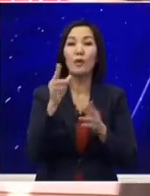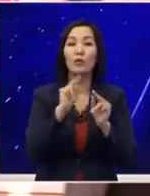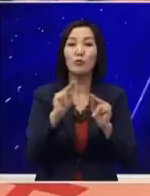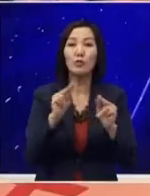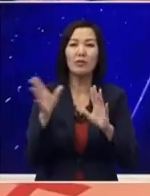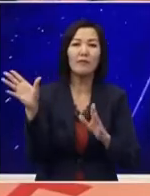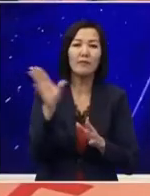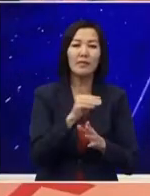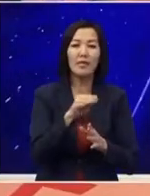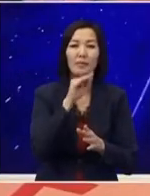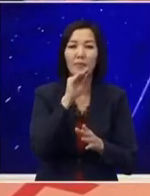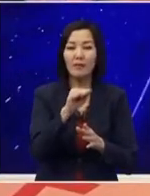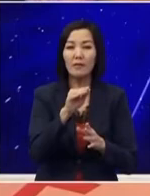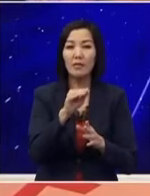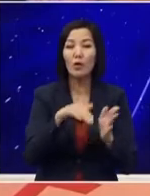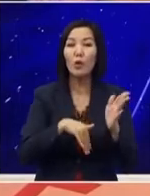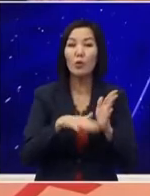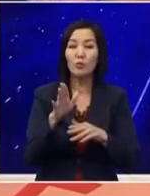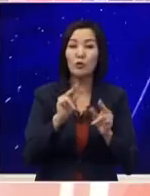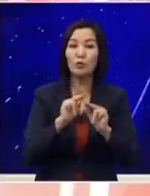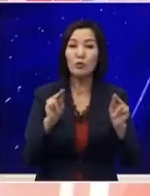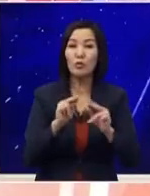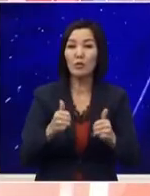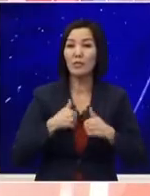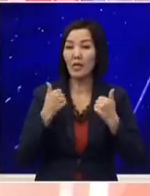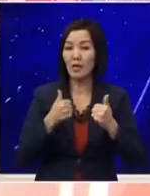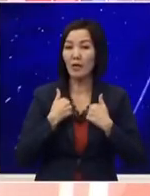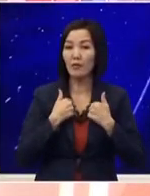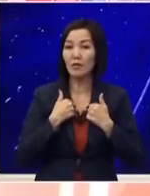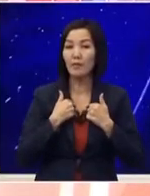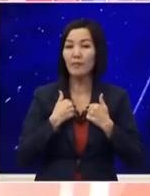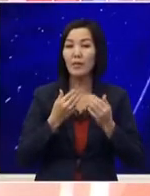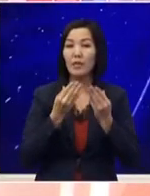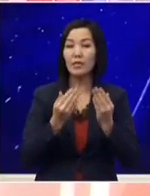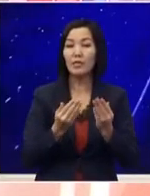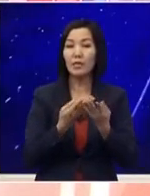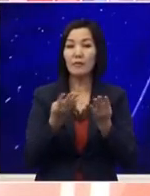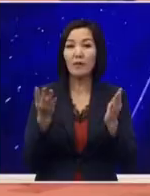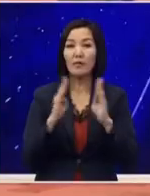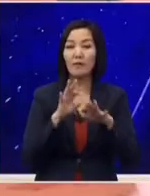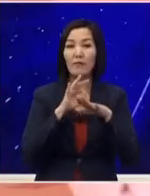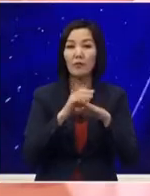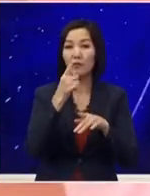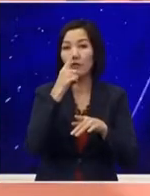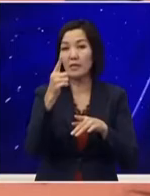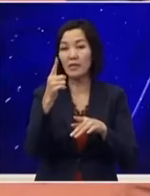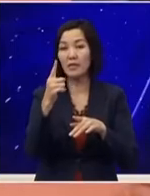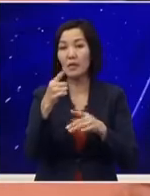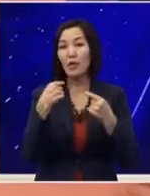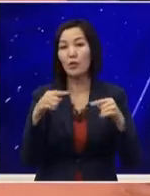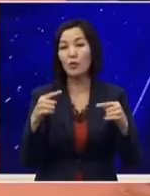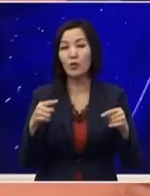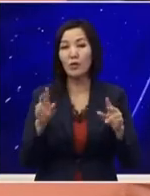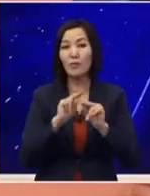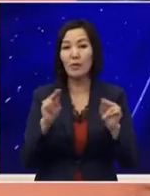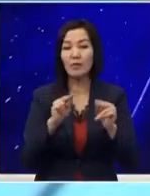Все они профессионалы своего дела, которые стараются идти в ногу со временем. В условиях пандемии кто-то вынужден вести занятия дистанционно, другие преподают